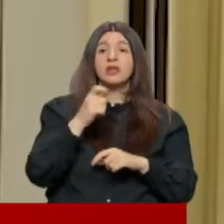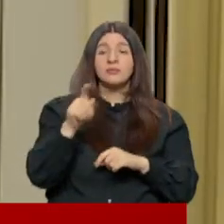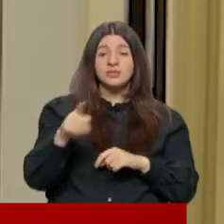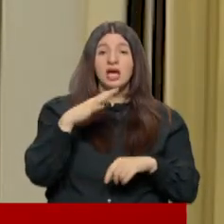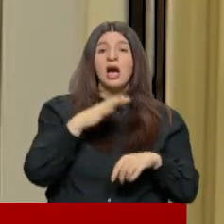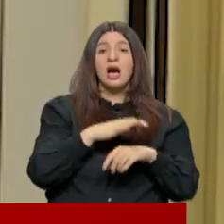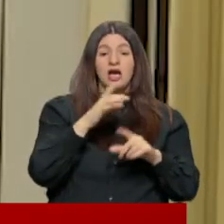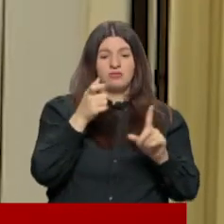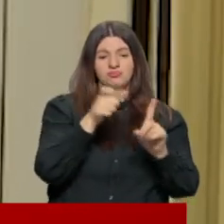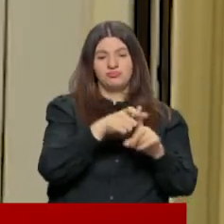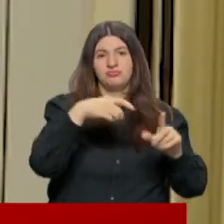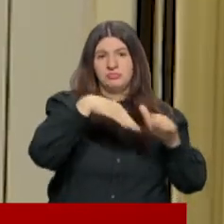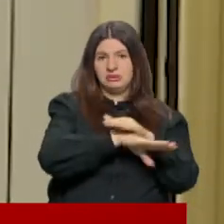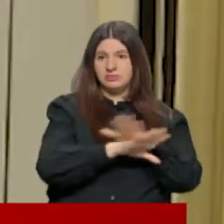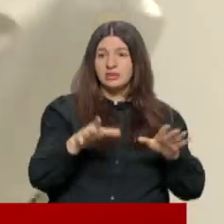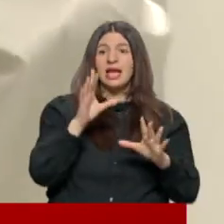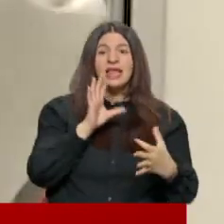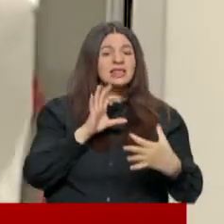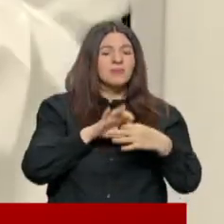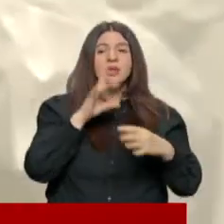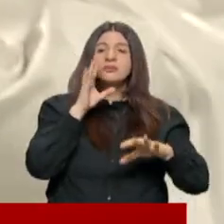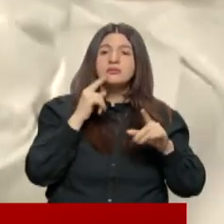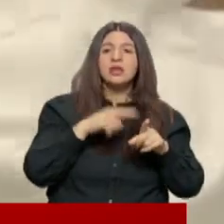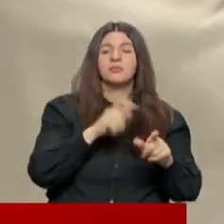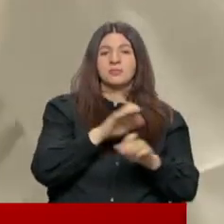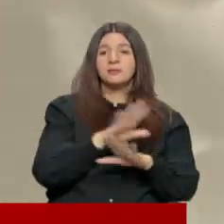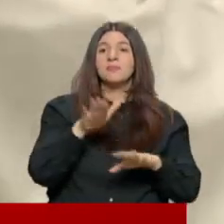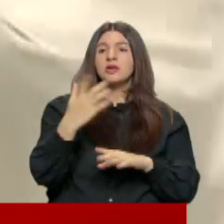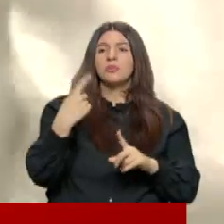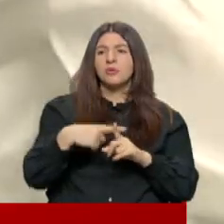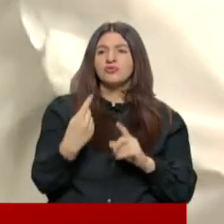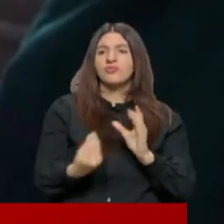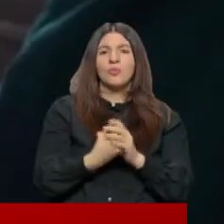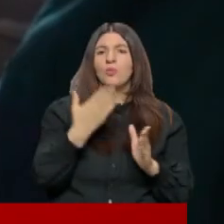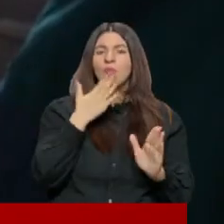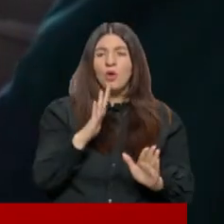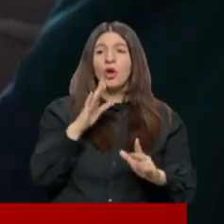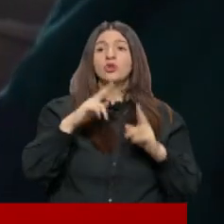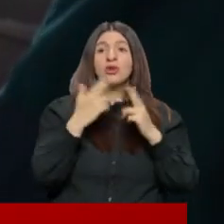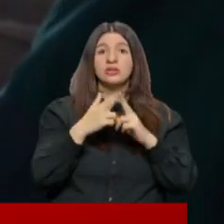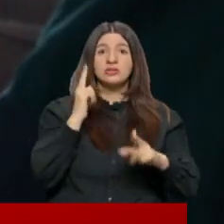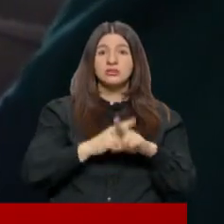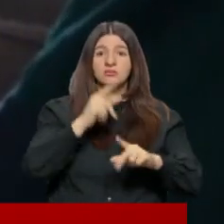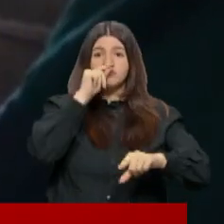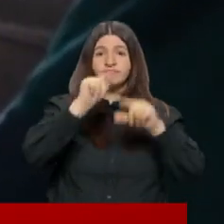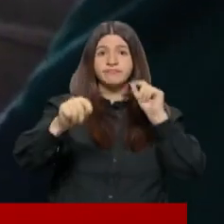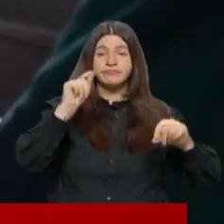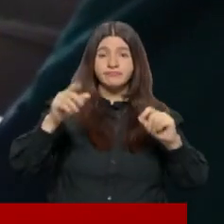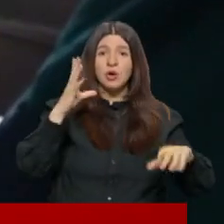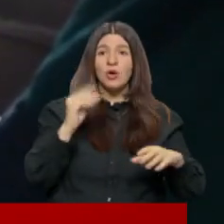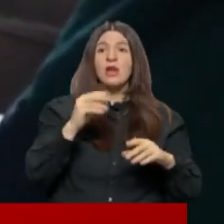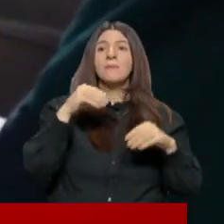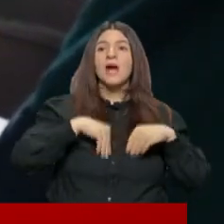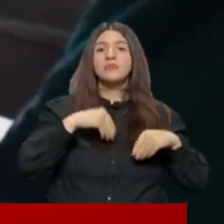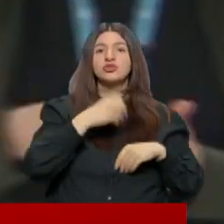edildi. Tecrit edilmiş durumda. Teması takibi yapıldı. Başka bir vakaya rastlanmadı. Dünyada hızla yayılan maymun çiçeği